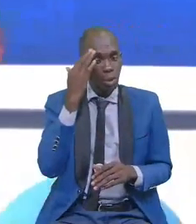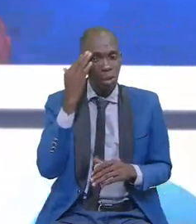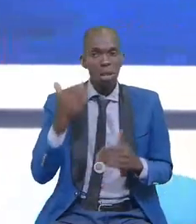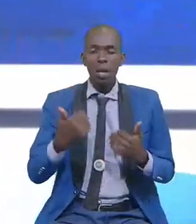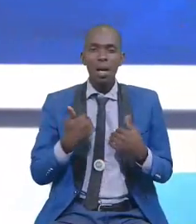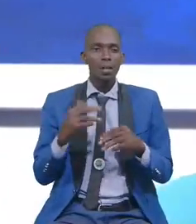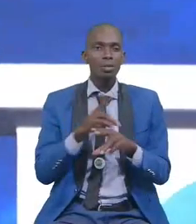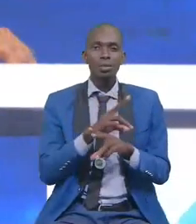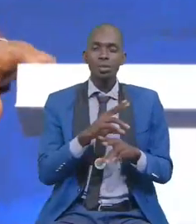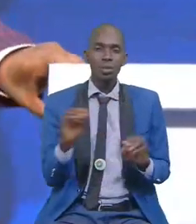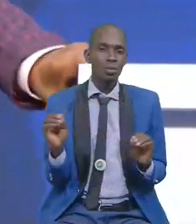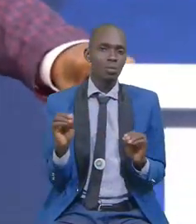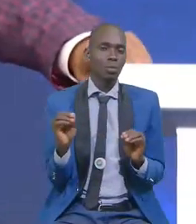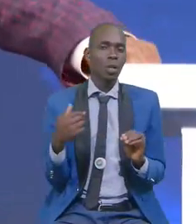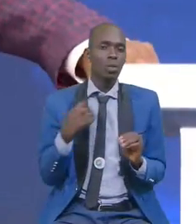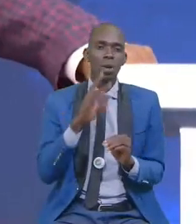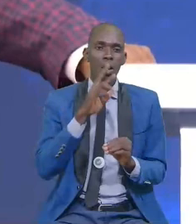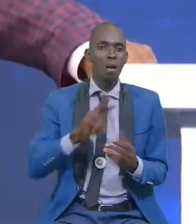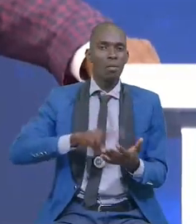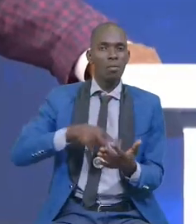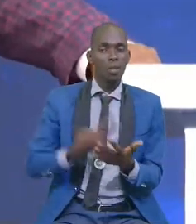n'a pas de bonne nouvelle.